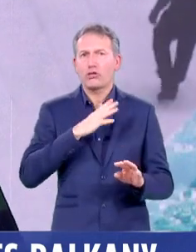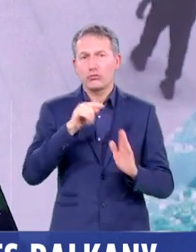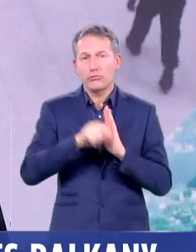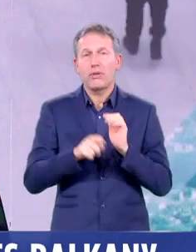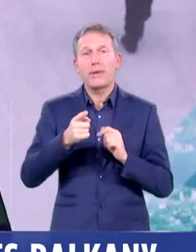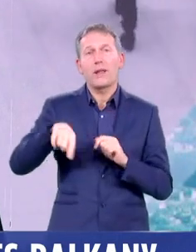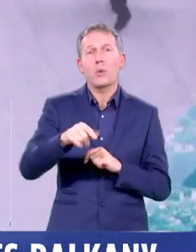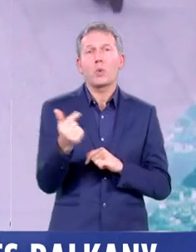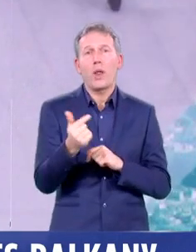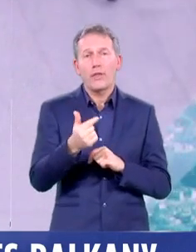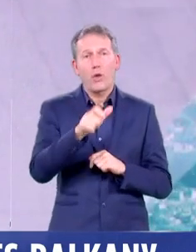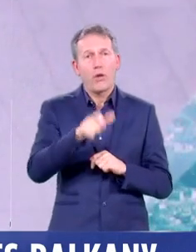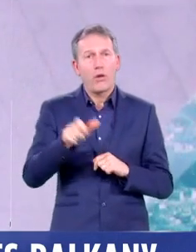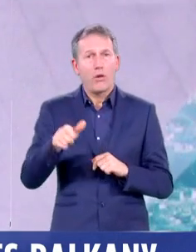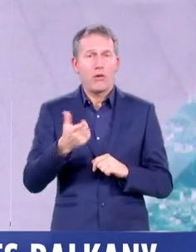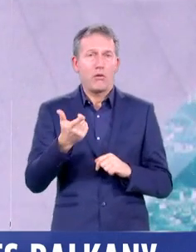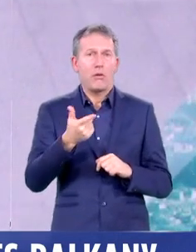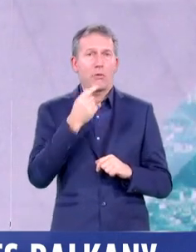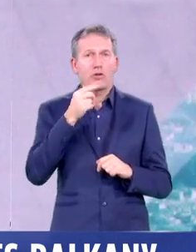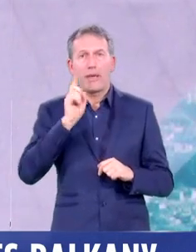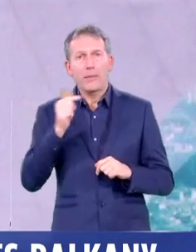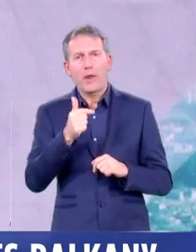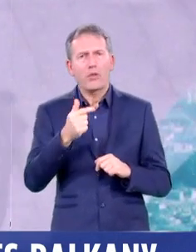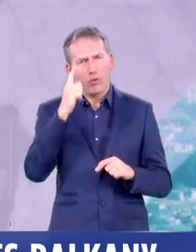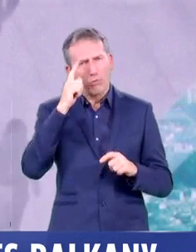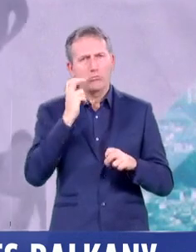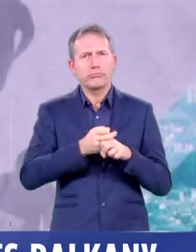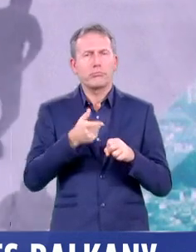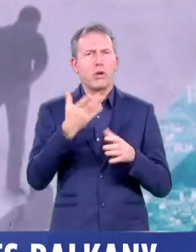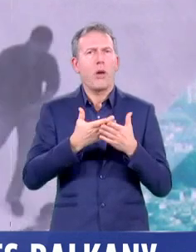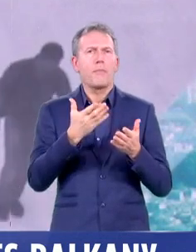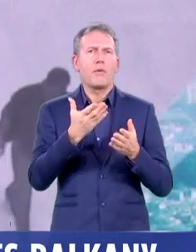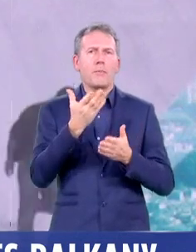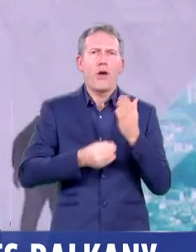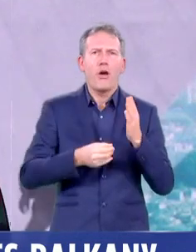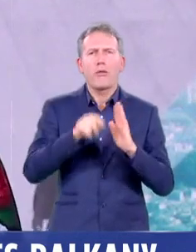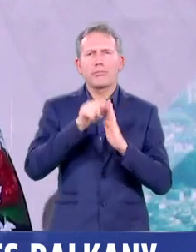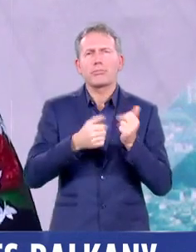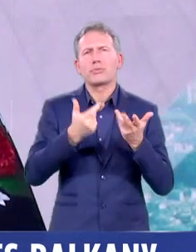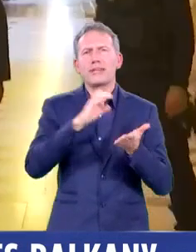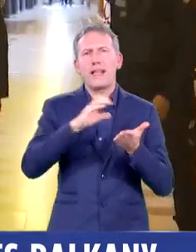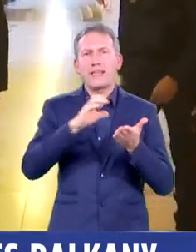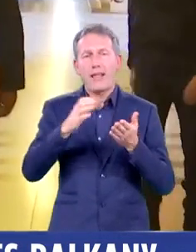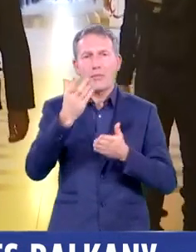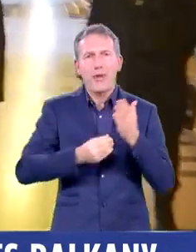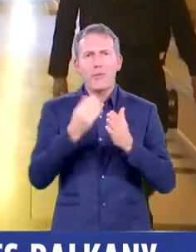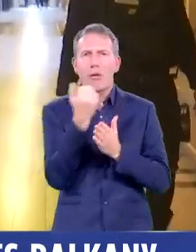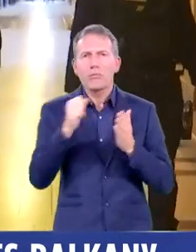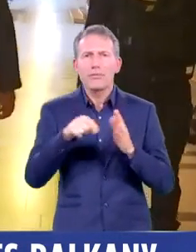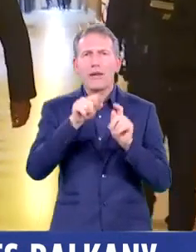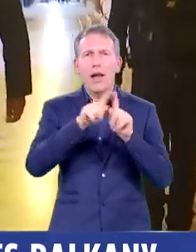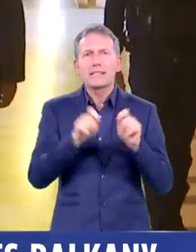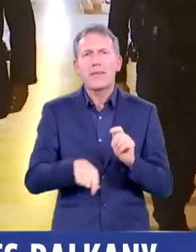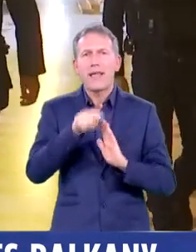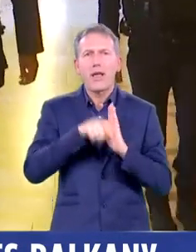visiblement, Isabelle et Patrick Balkany n'en ont fait qu'à leur tête. La justice parle effectivement de centaines d'incidents avec des manquements comme